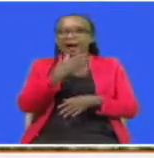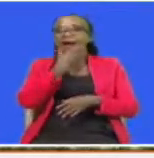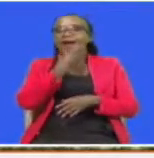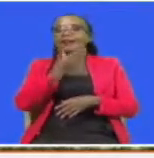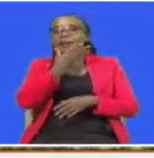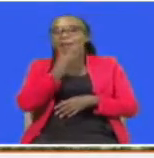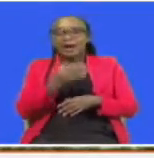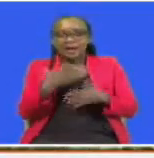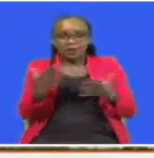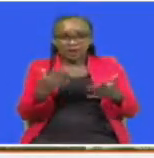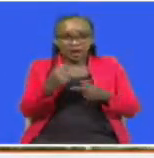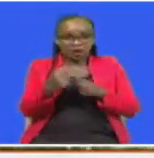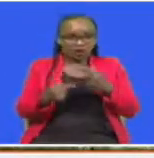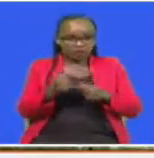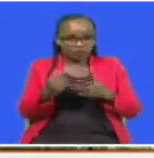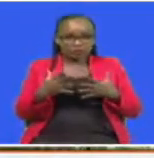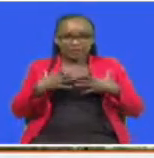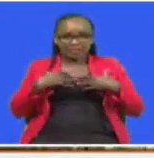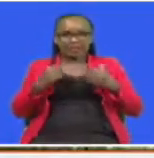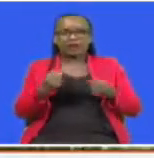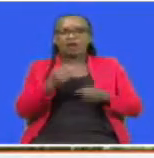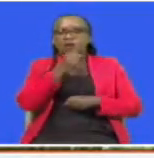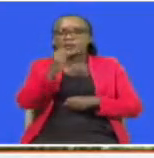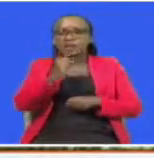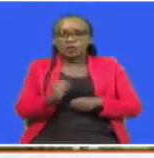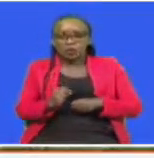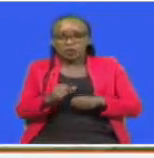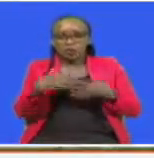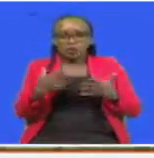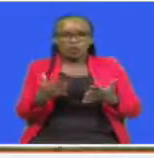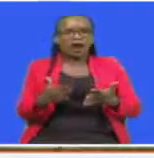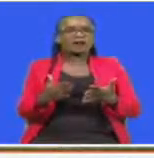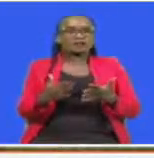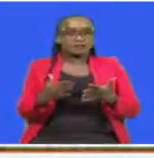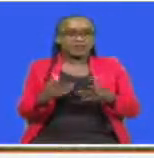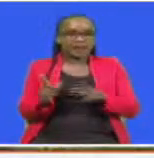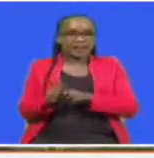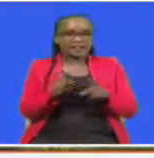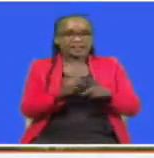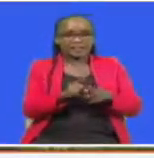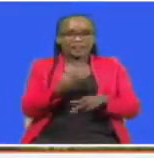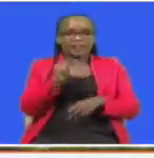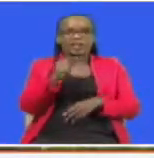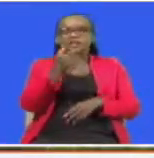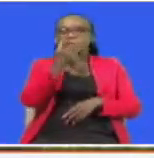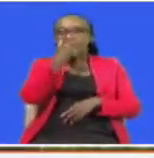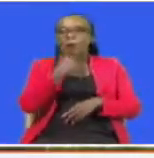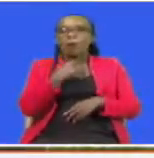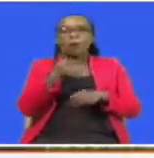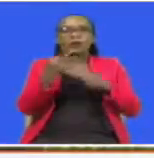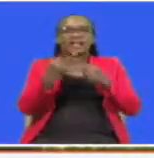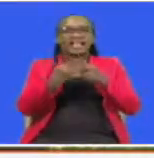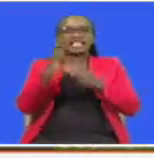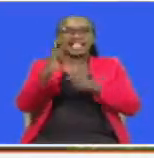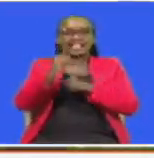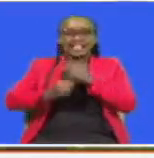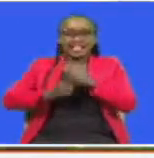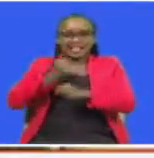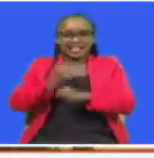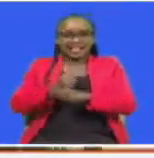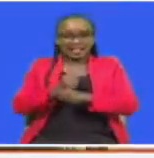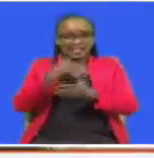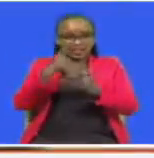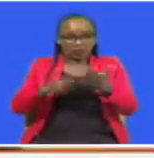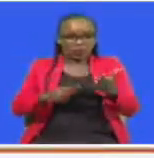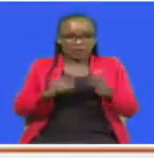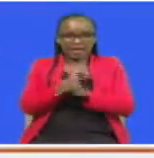na afya yake inaendelea kudidimia kulingana na jinsi anachechemea, mzungu huyu mwenye umri wa miaka 82 anapania kuwa